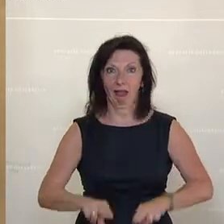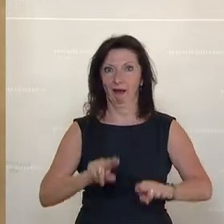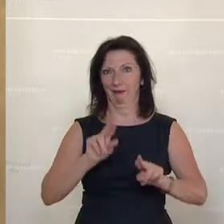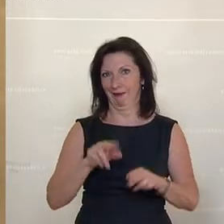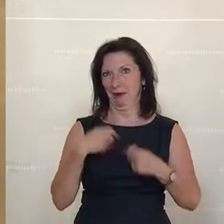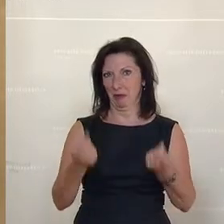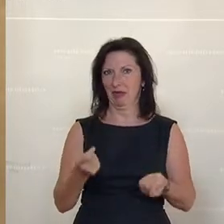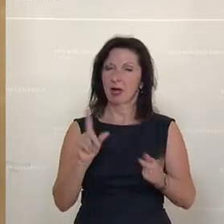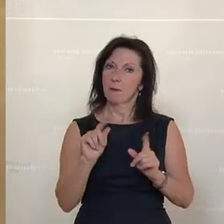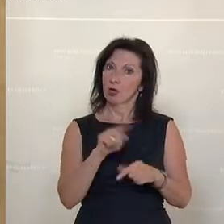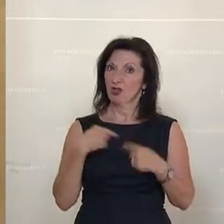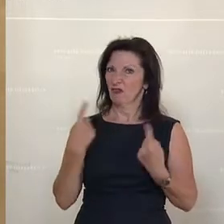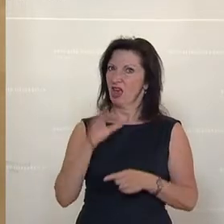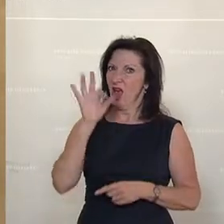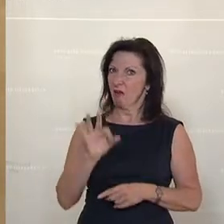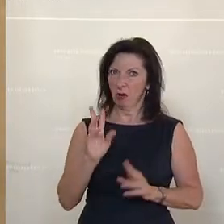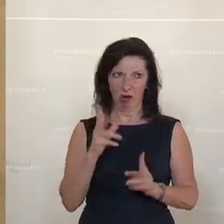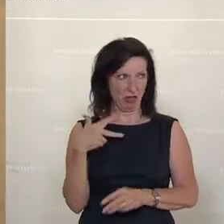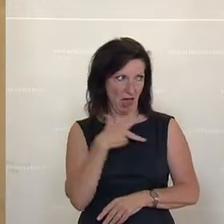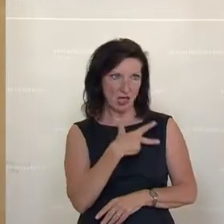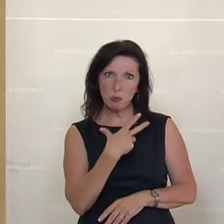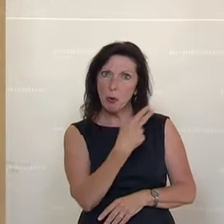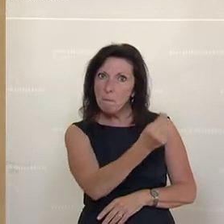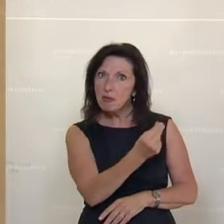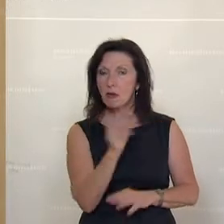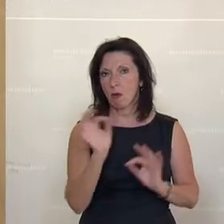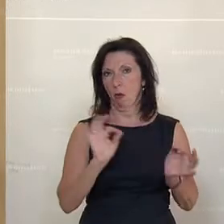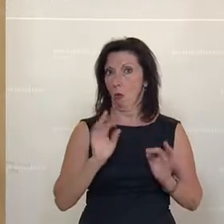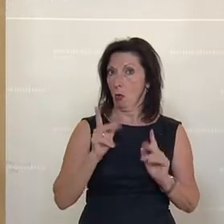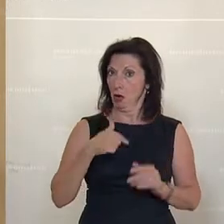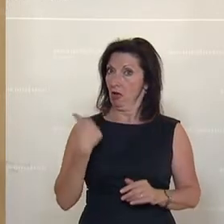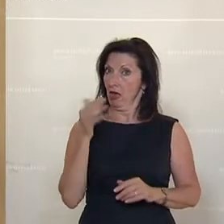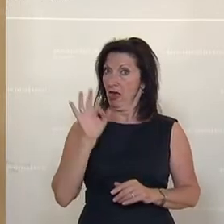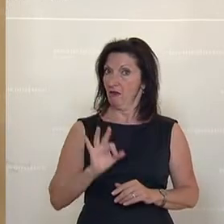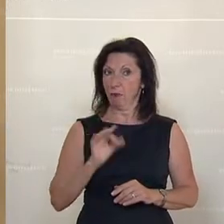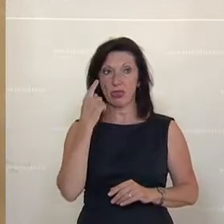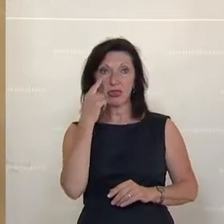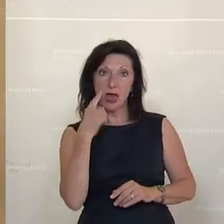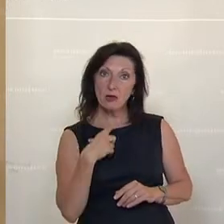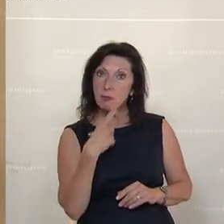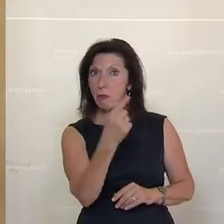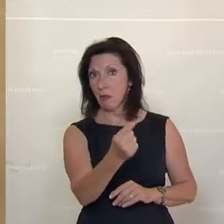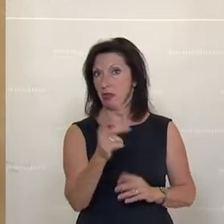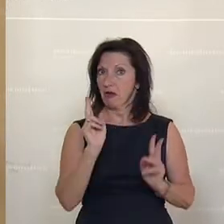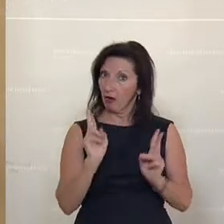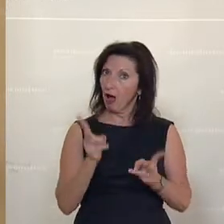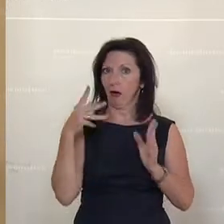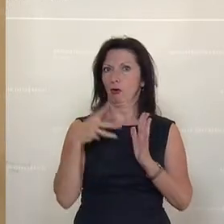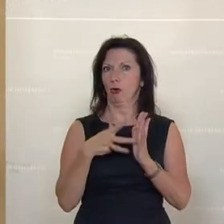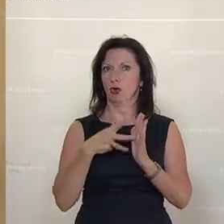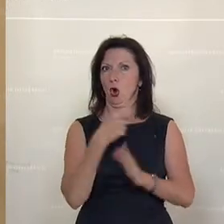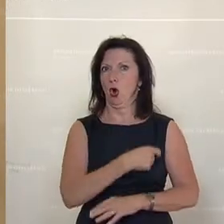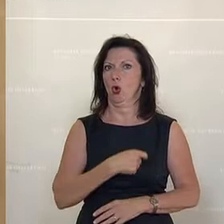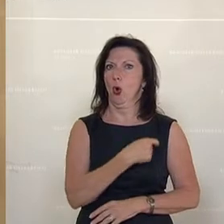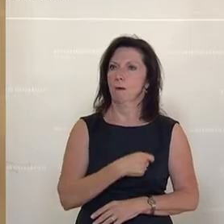wir Freiheitlichen könnten sowohl mit der SPÖ als auch mit den NEOS diese Kontrollkommission